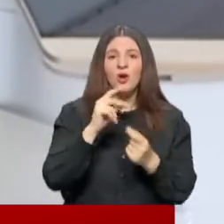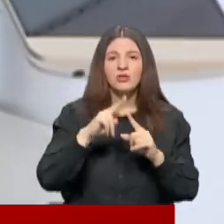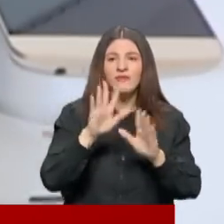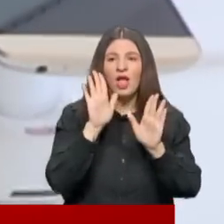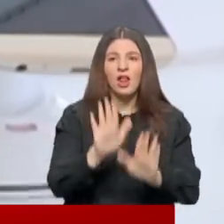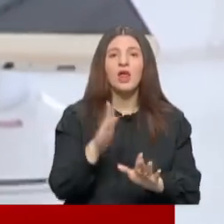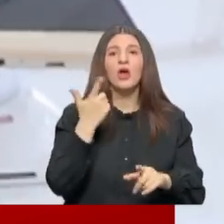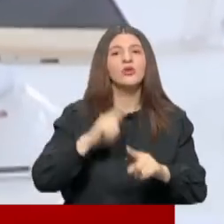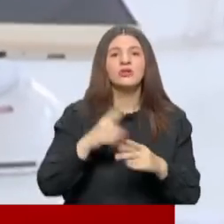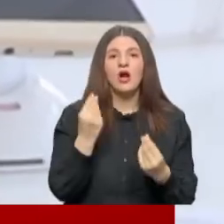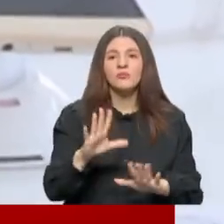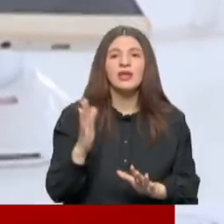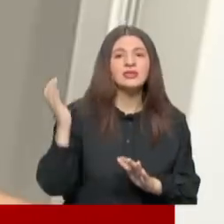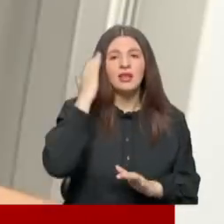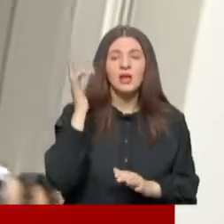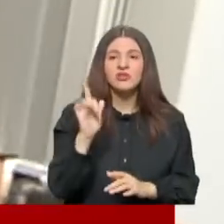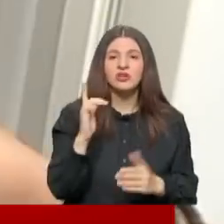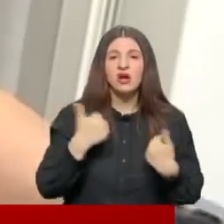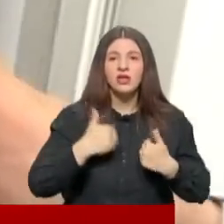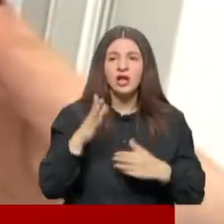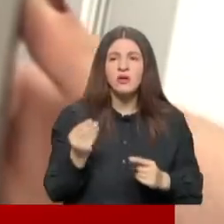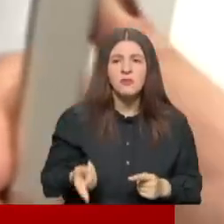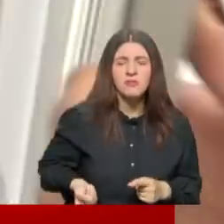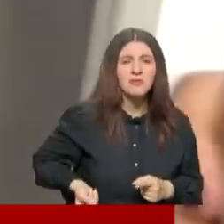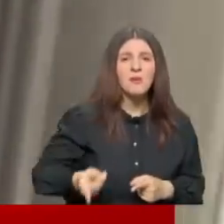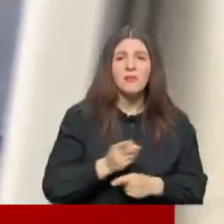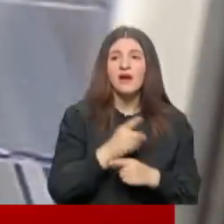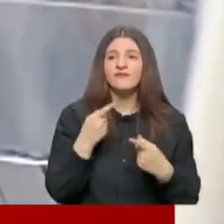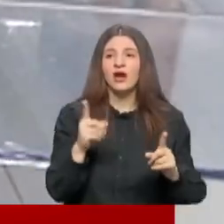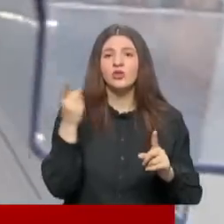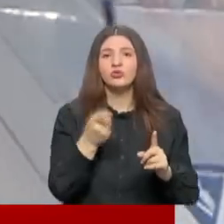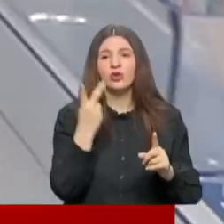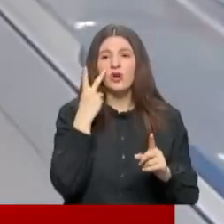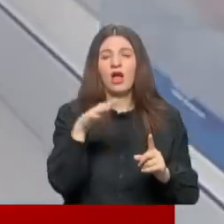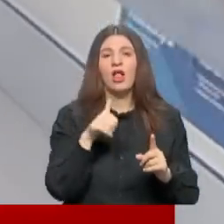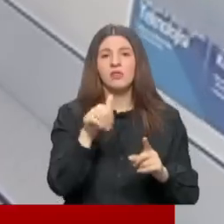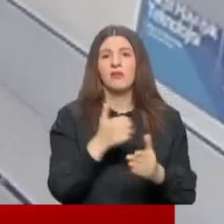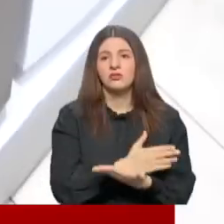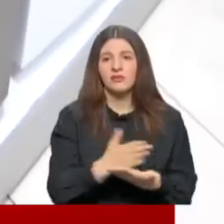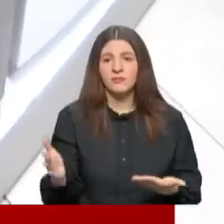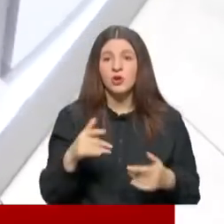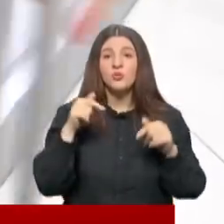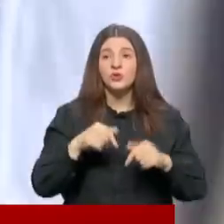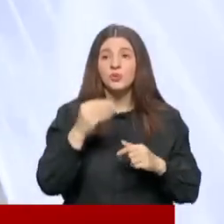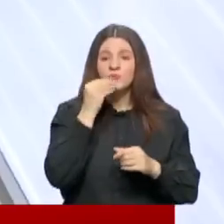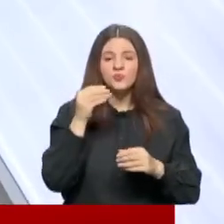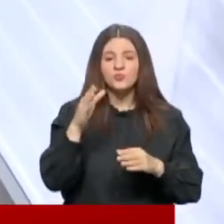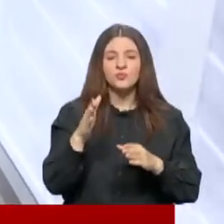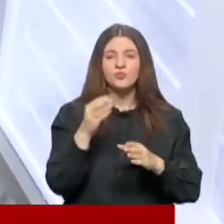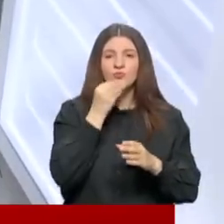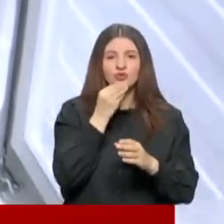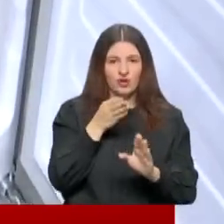olduğu gibi lüks olmayan temel ihtiyaç haline gelen birçok kalemden farklı oranlarda alınmaya devam ediyor. Bugün mutfağa